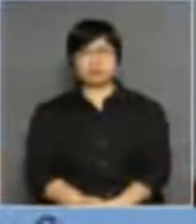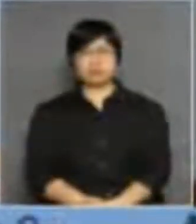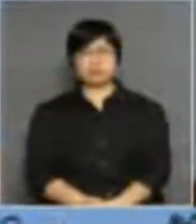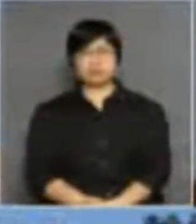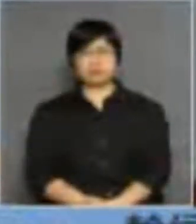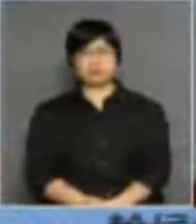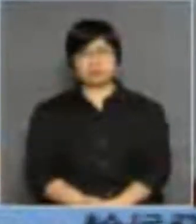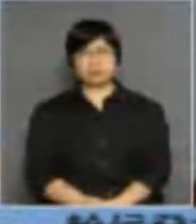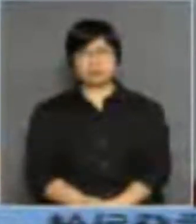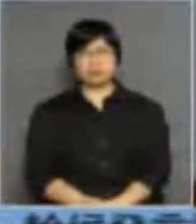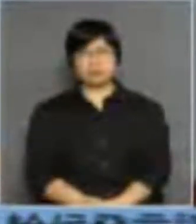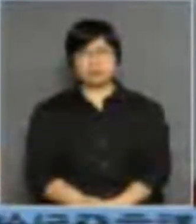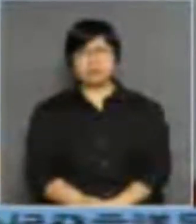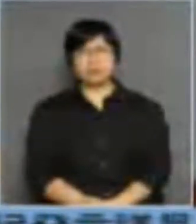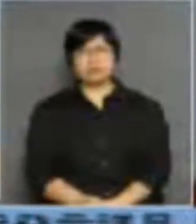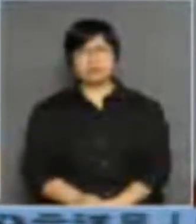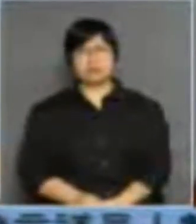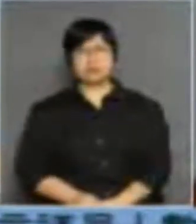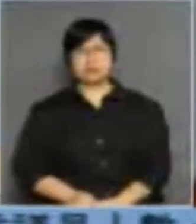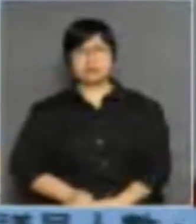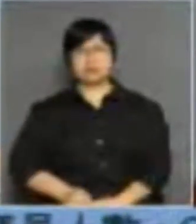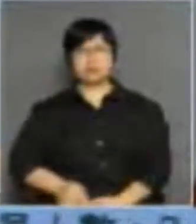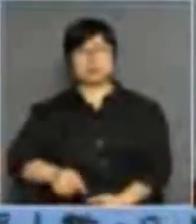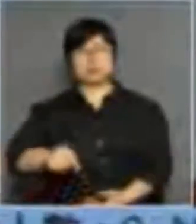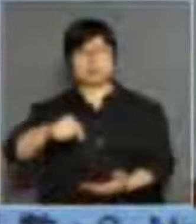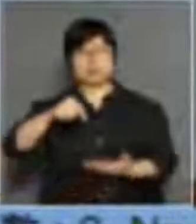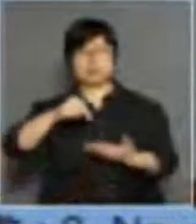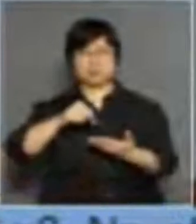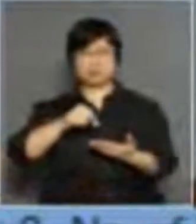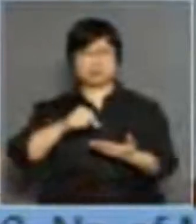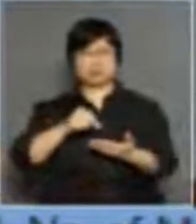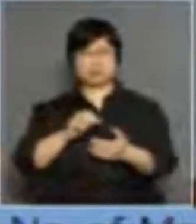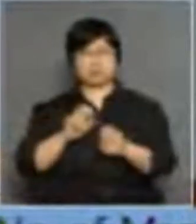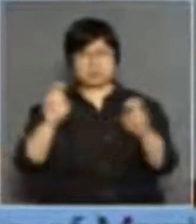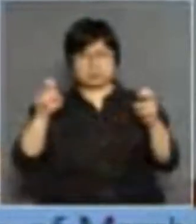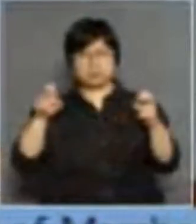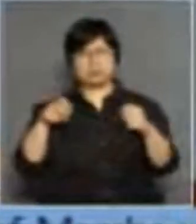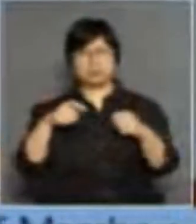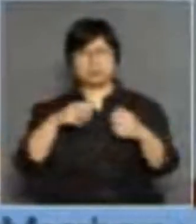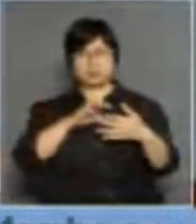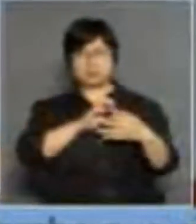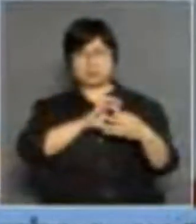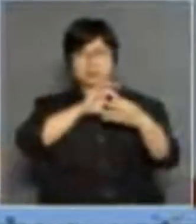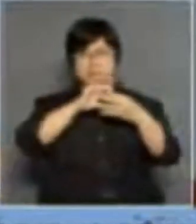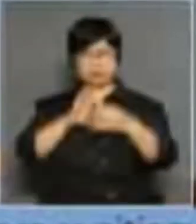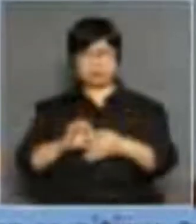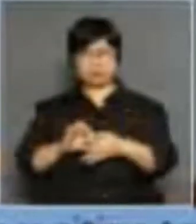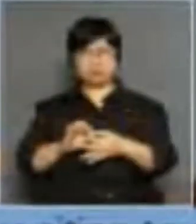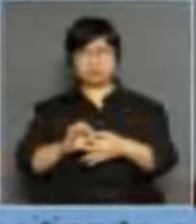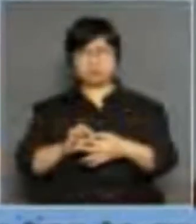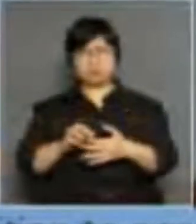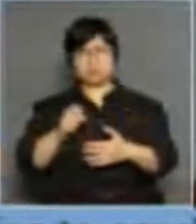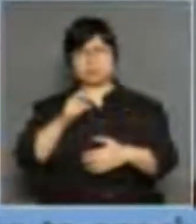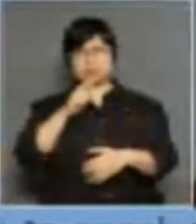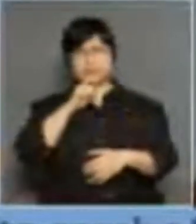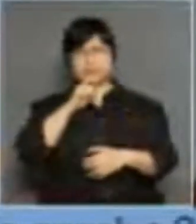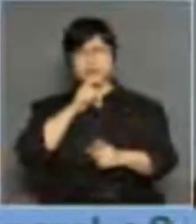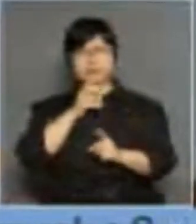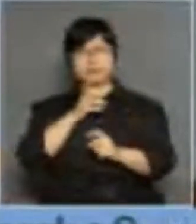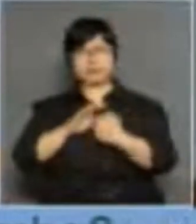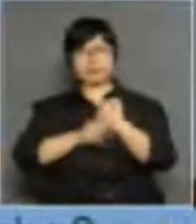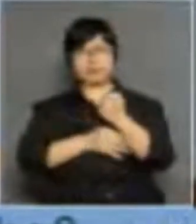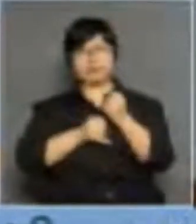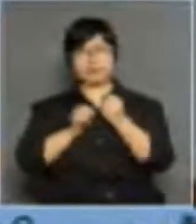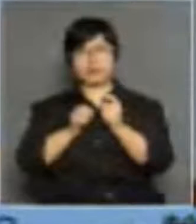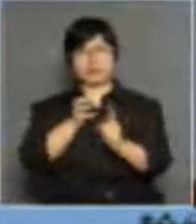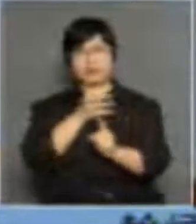其實在這點上面亦都要牽涉到，就是說有一些非法